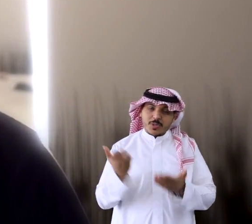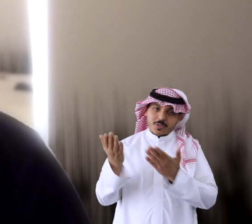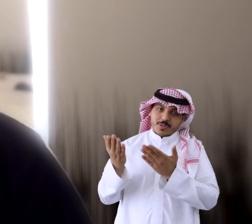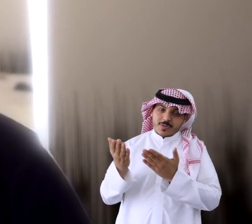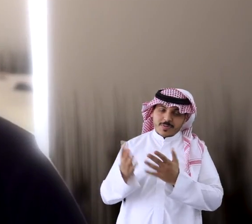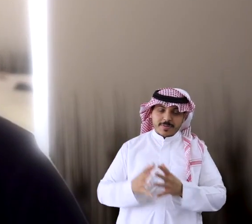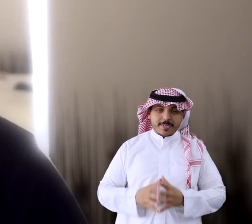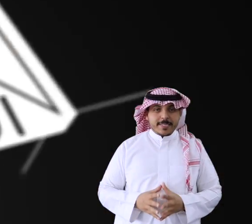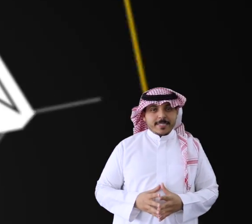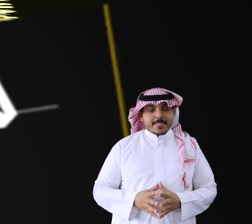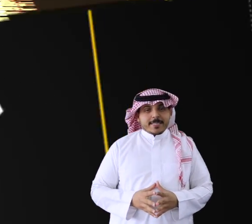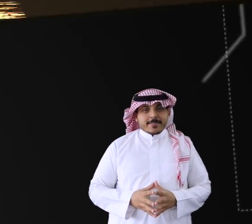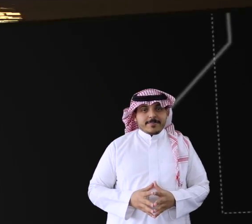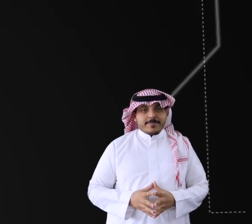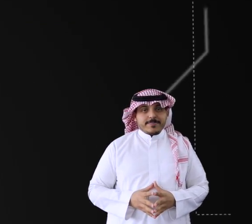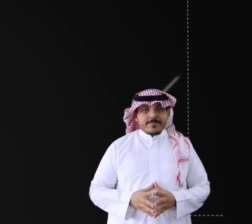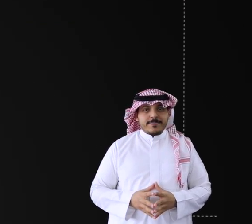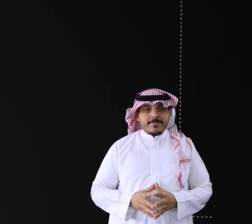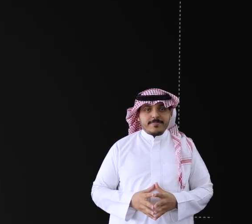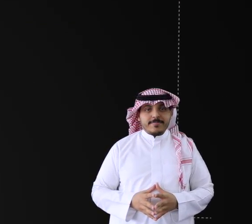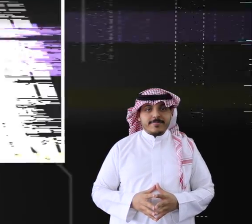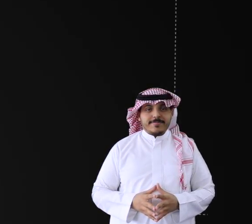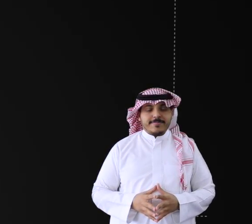حلقة جديدة من العلوم والتقنية.